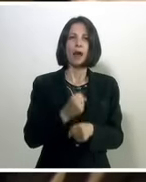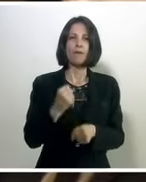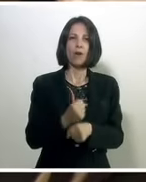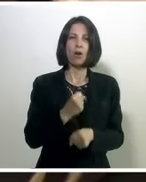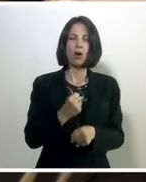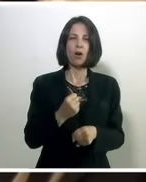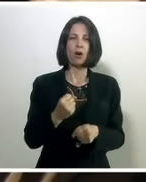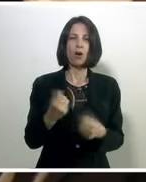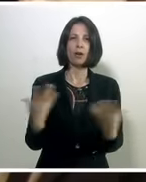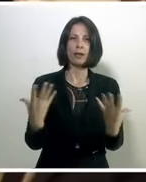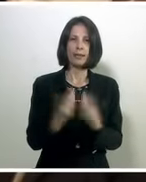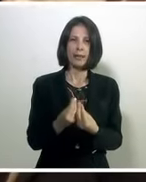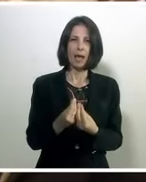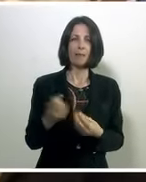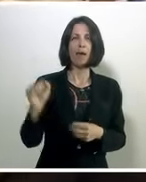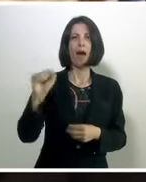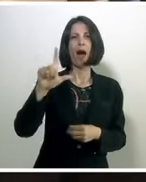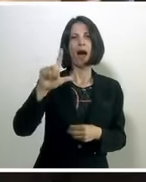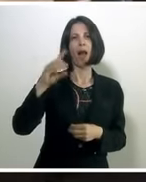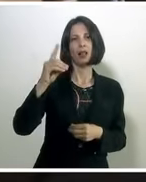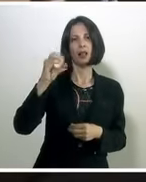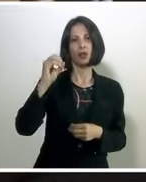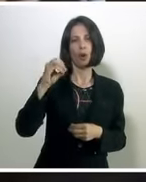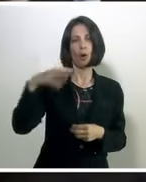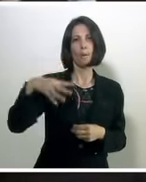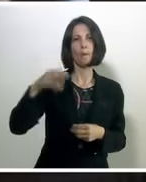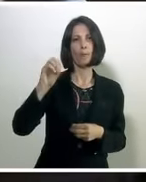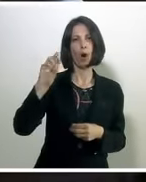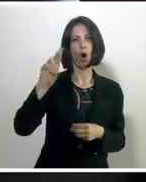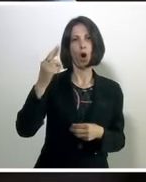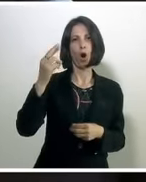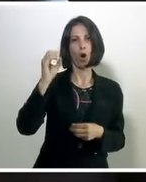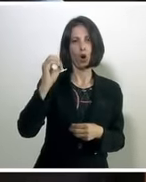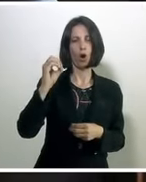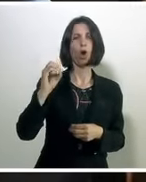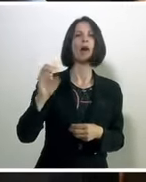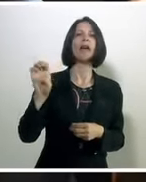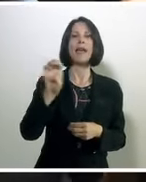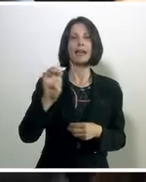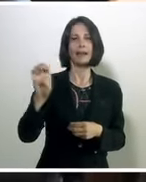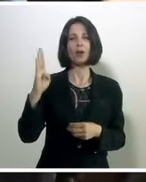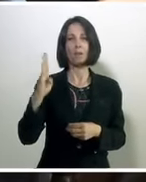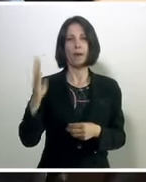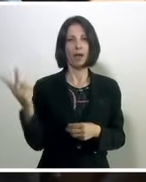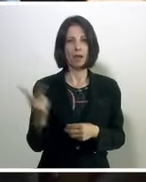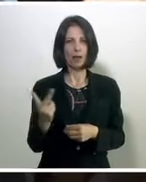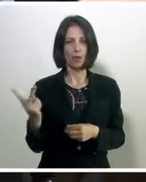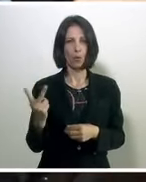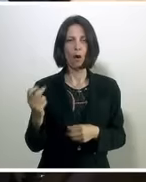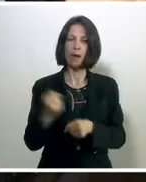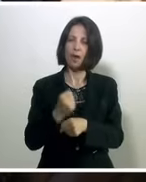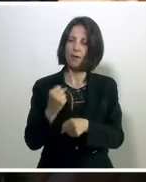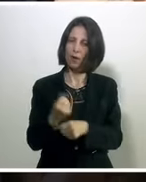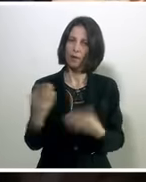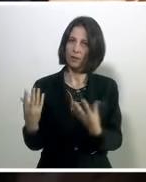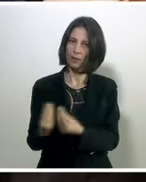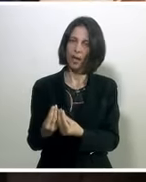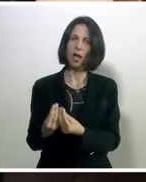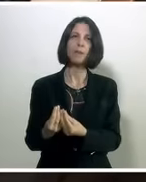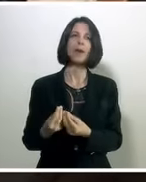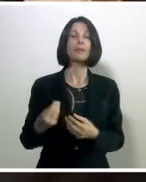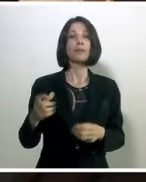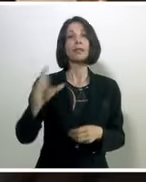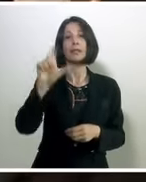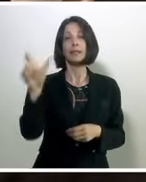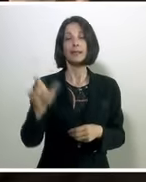ed Enrico Berlinguer persino nella loro affinità elettiva la speranza per un'Italia che finalmente approdava a